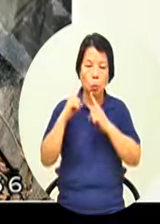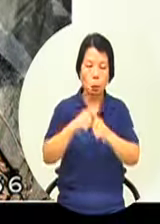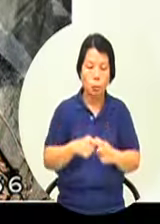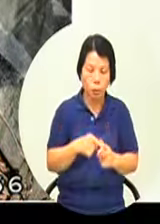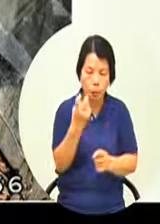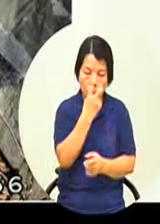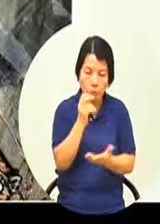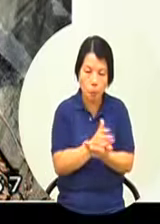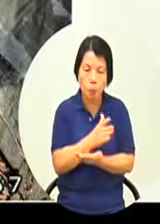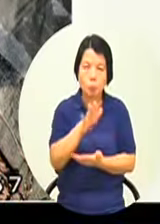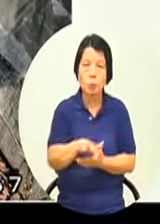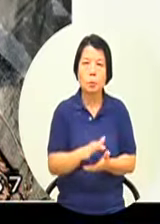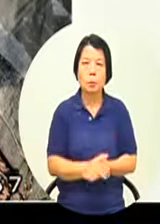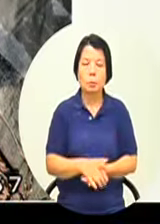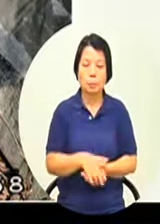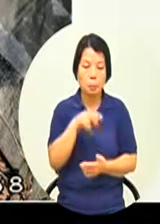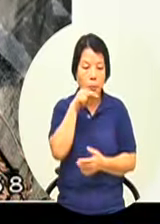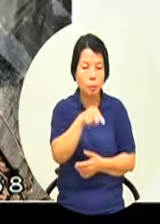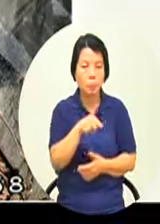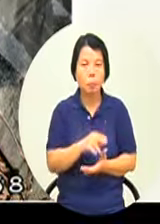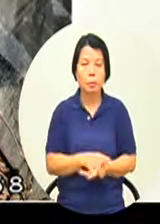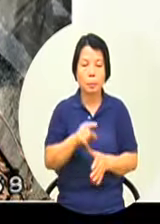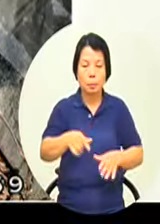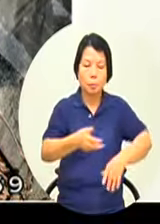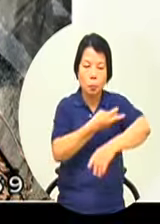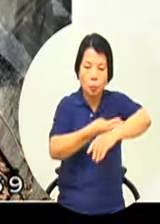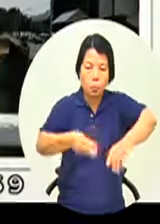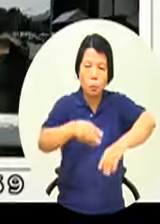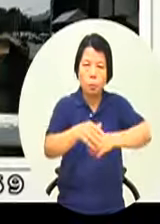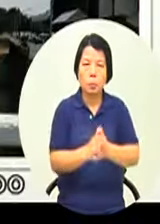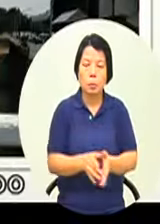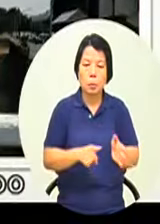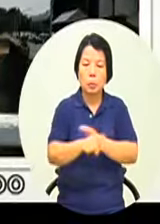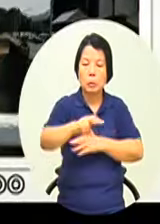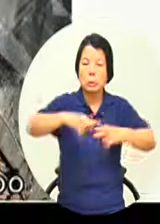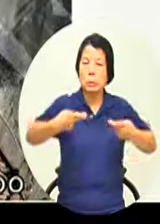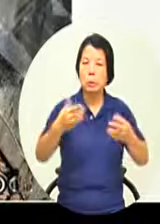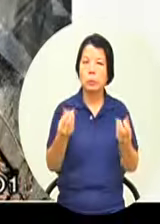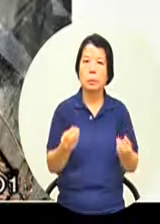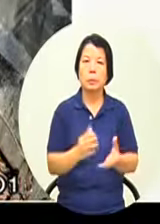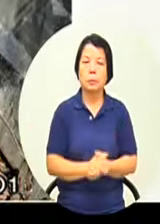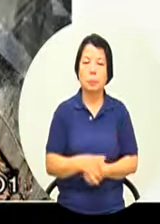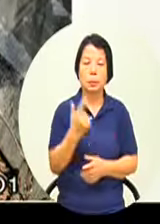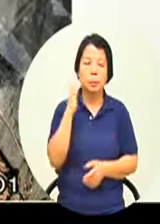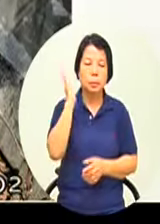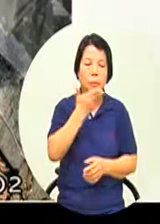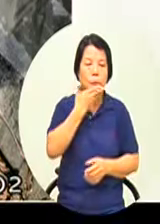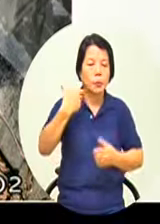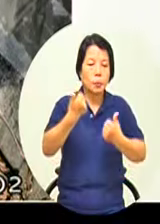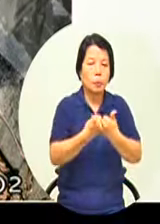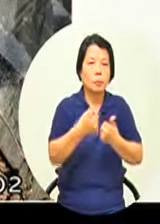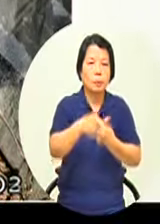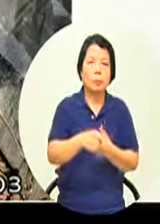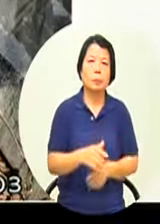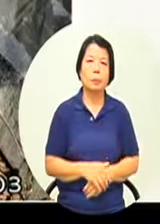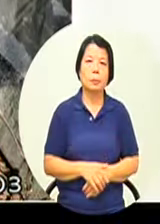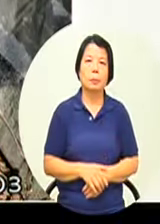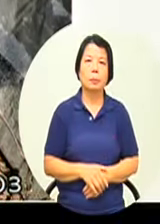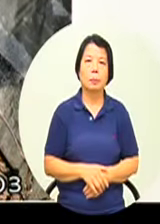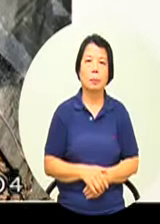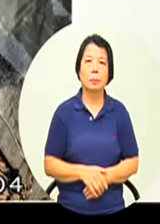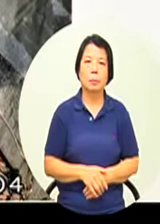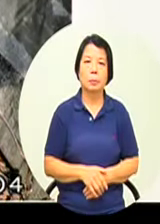勘哈，看起来哈。这条沟其实一直都没有改善，那当然是水利会一直认为说，因